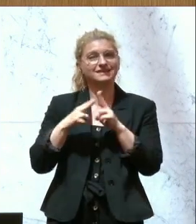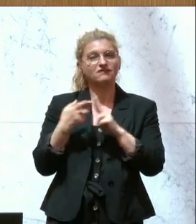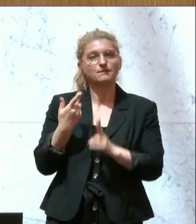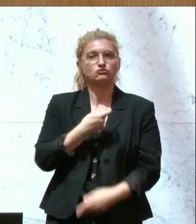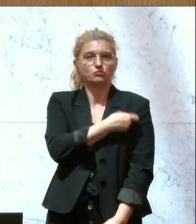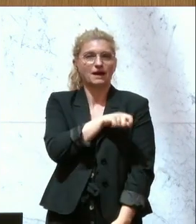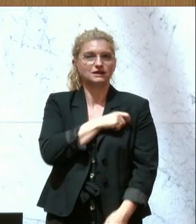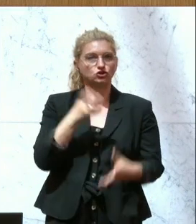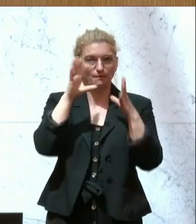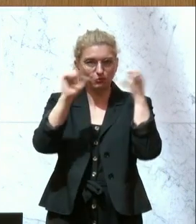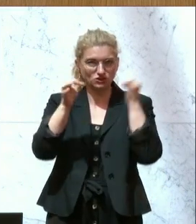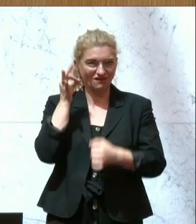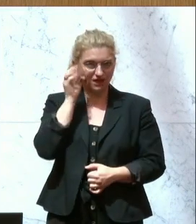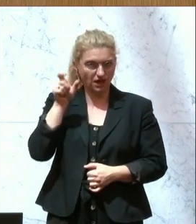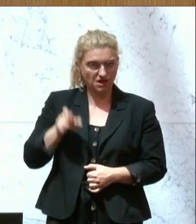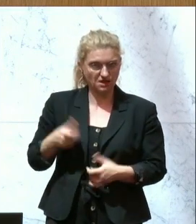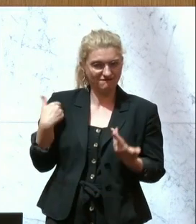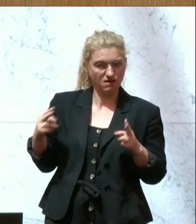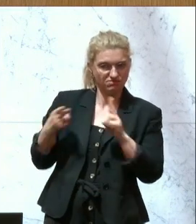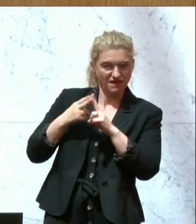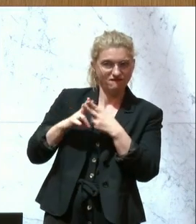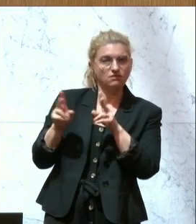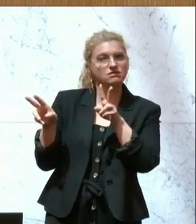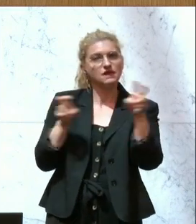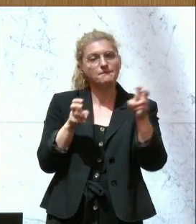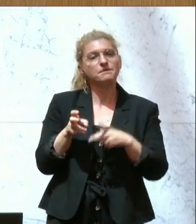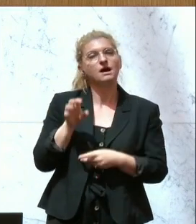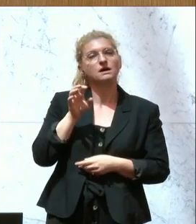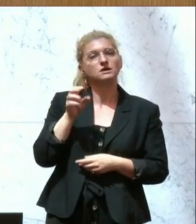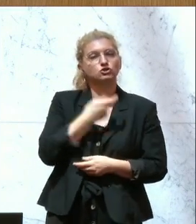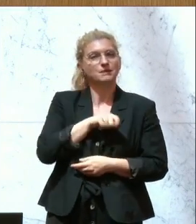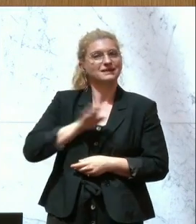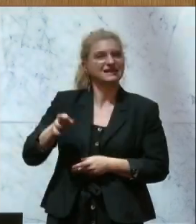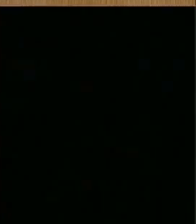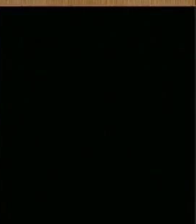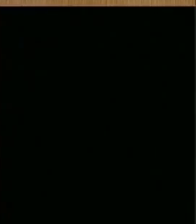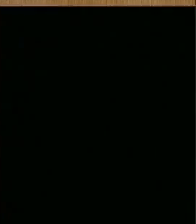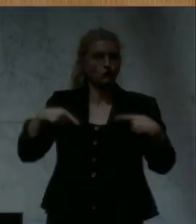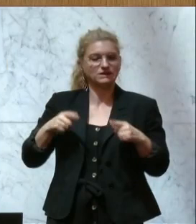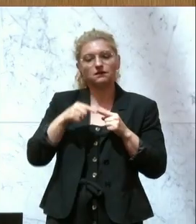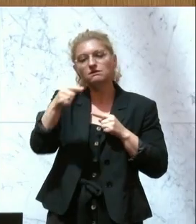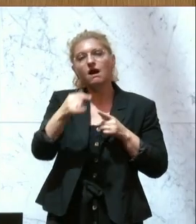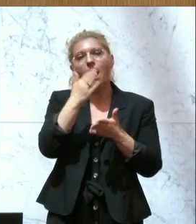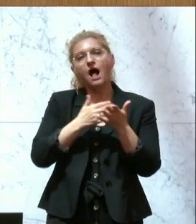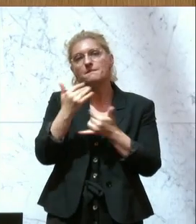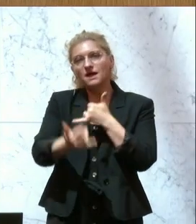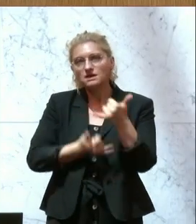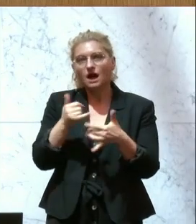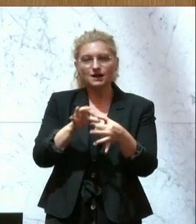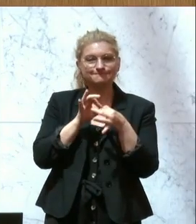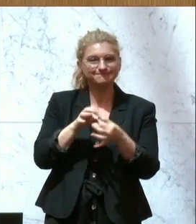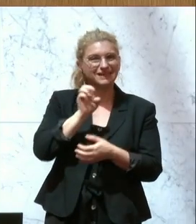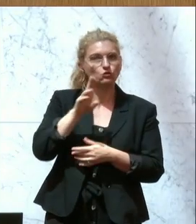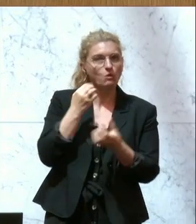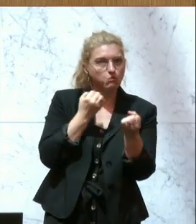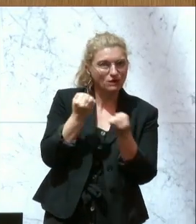spanischen Botschafterin gehabt zum EU-Vorsitz der Spanier, wo es um das nächste halbe Jahr EU-Politik gehen hätte sollen